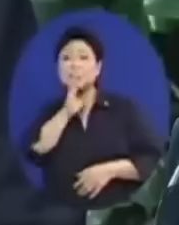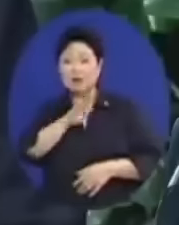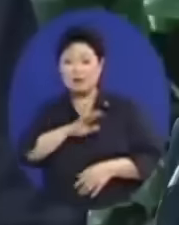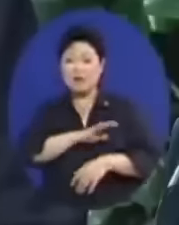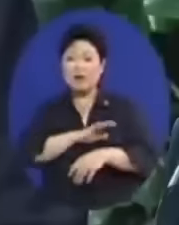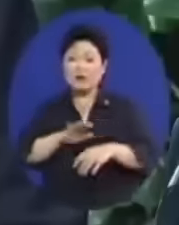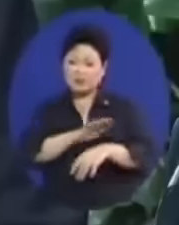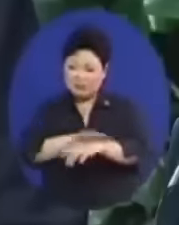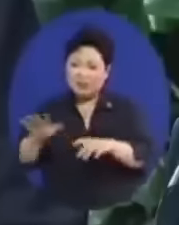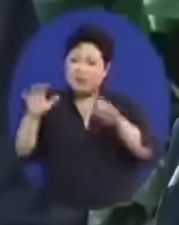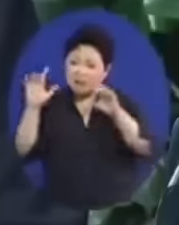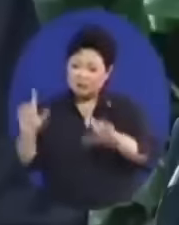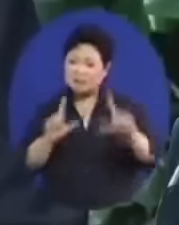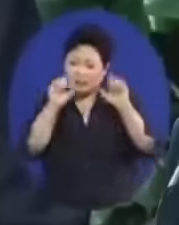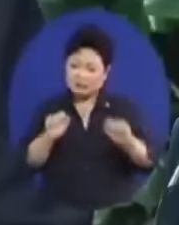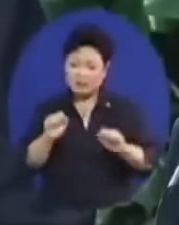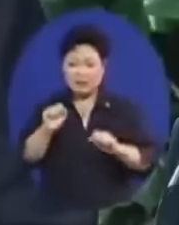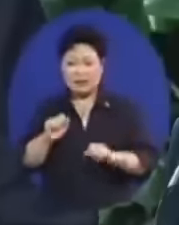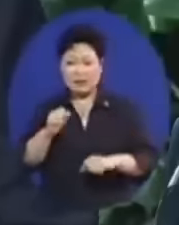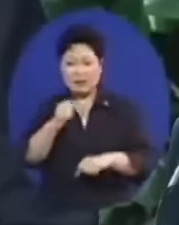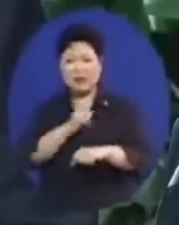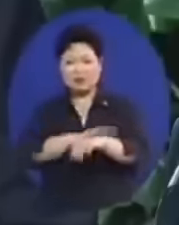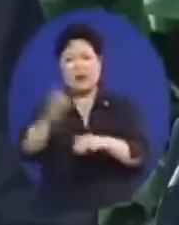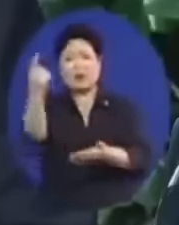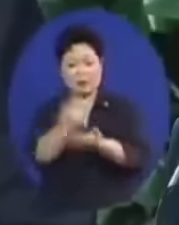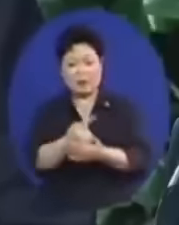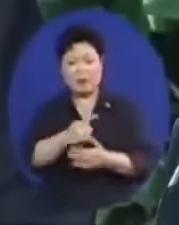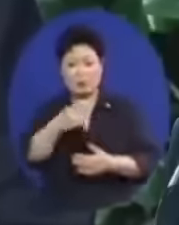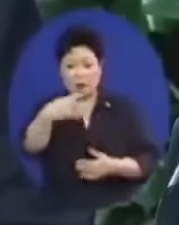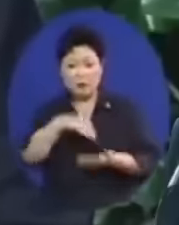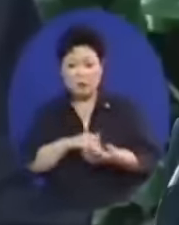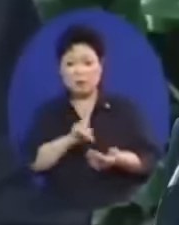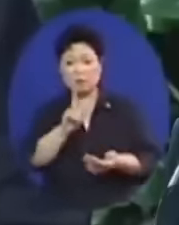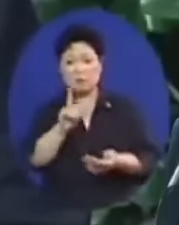것인데 아무 말도 없어요. 모든 것이 적막에 들 것입니다.